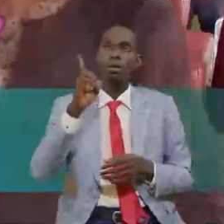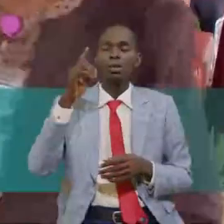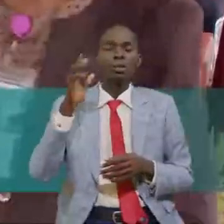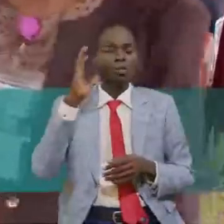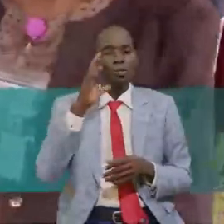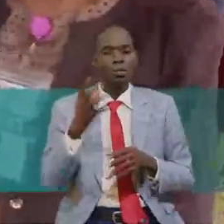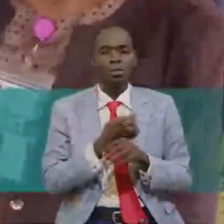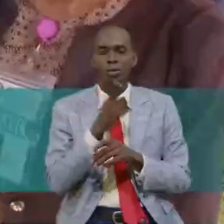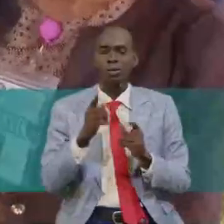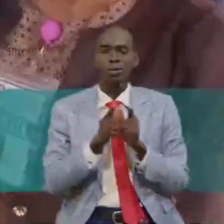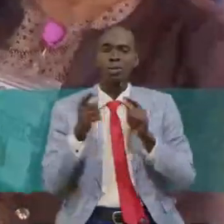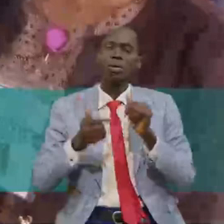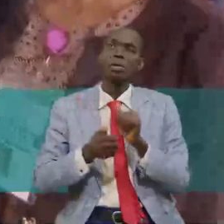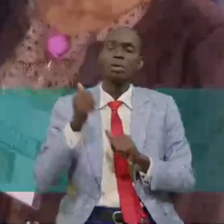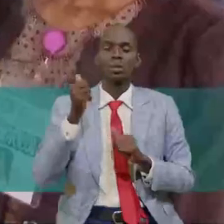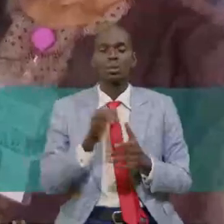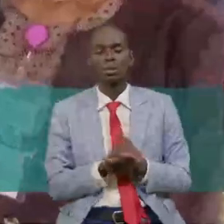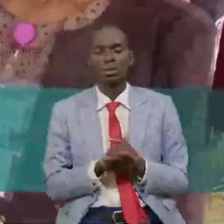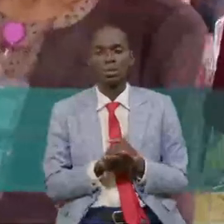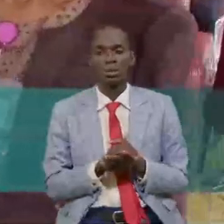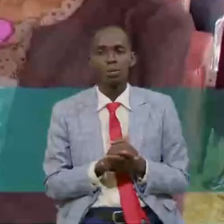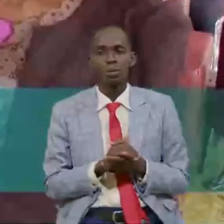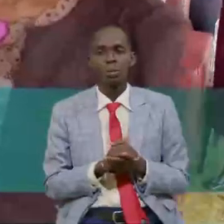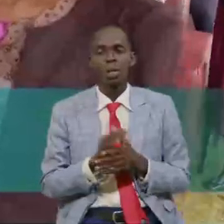Il t'amènera plus haut.